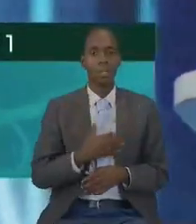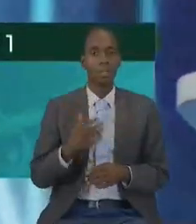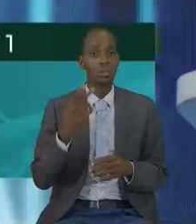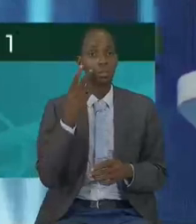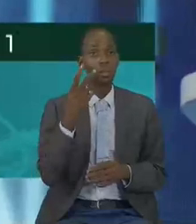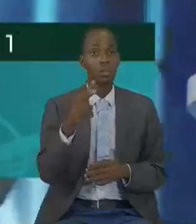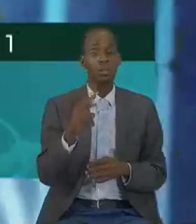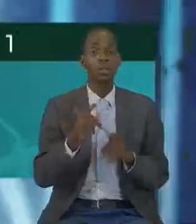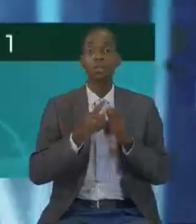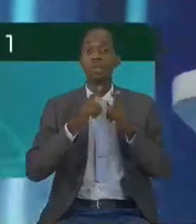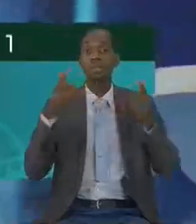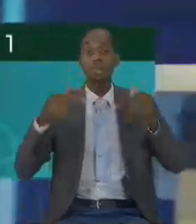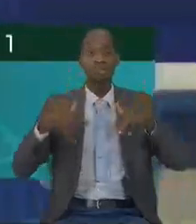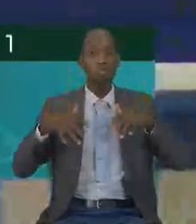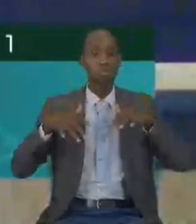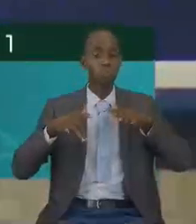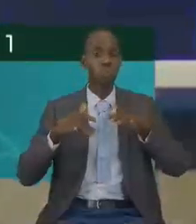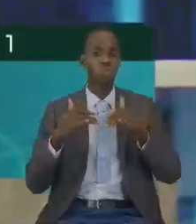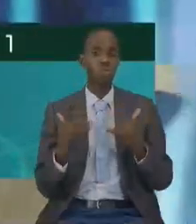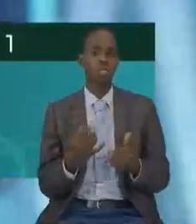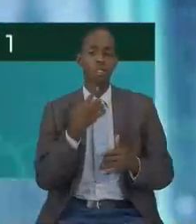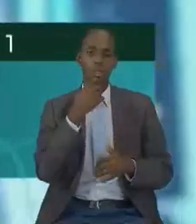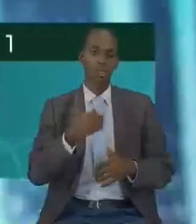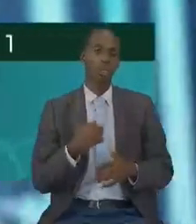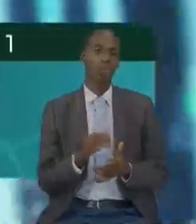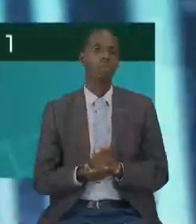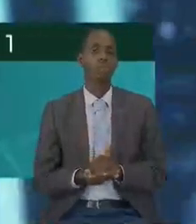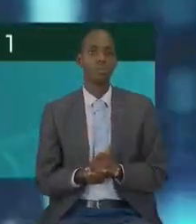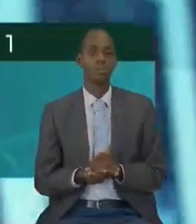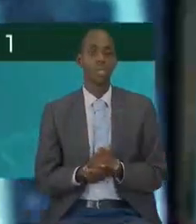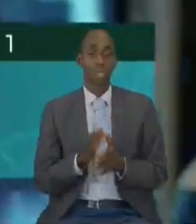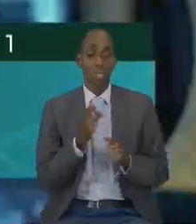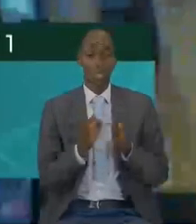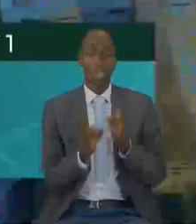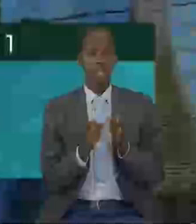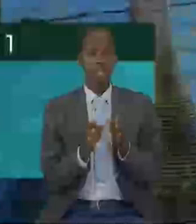et voici, il y avait une grande foule. Dites-moi,